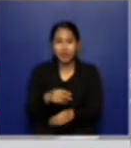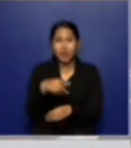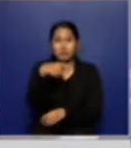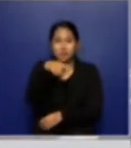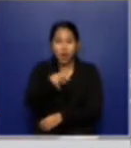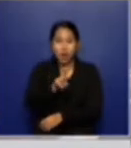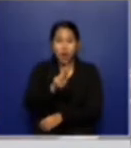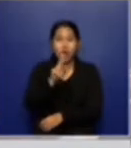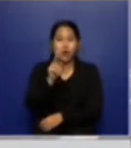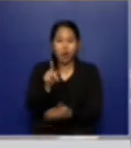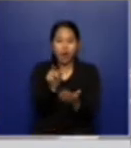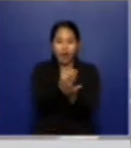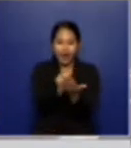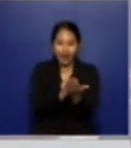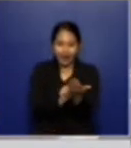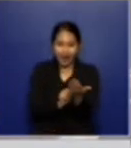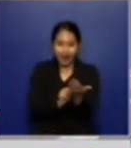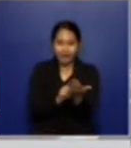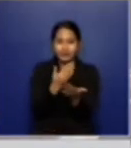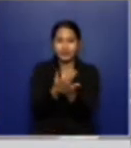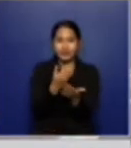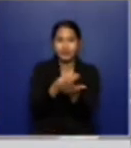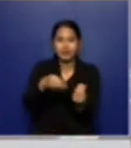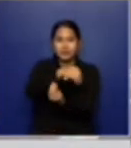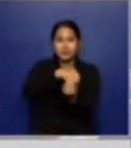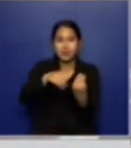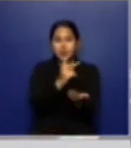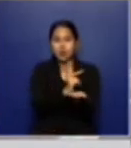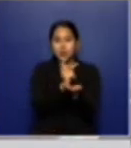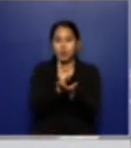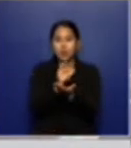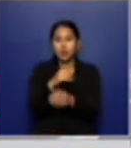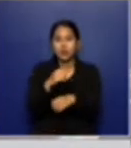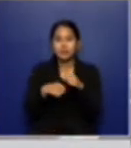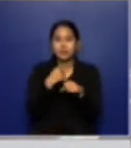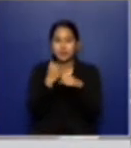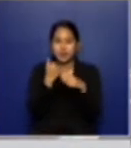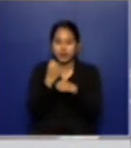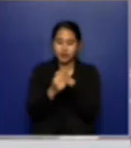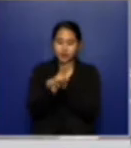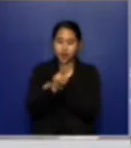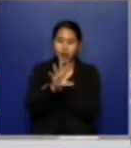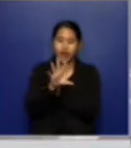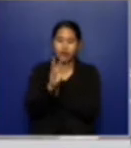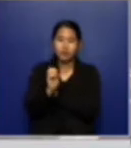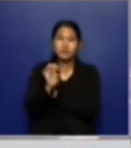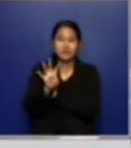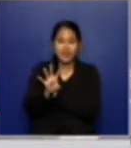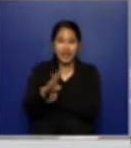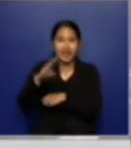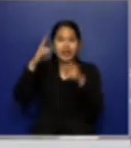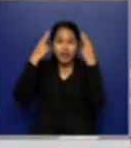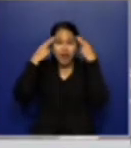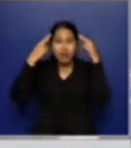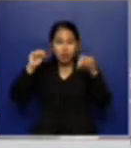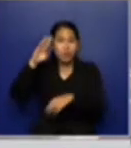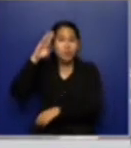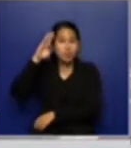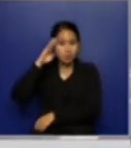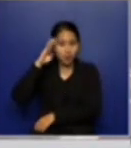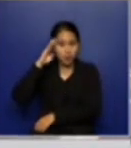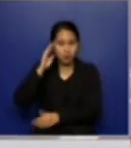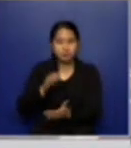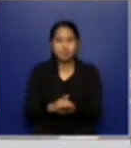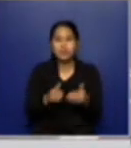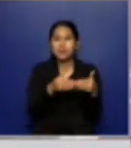และในร่างพระราชบัญญัติงบประมาณรายจ่ายประจำปี2564นั้นพลเอกประยุทธ์จันทร์โอชานำ